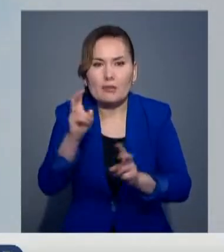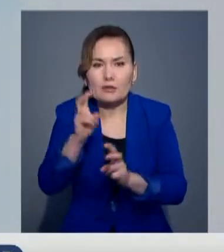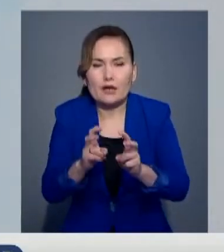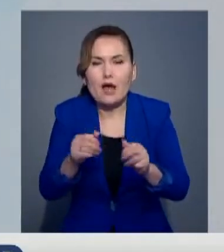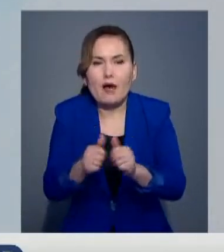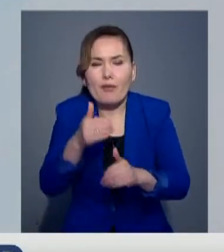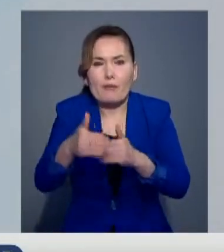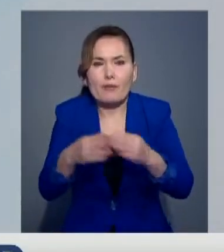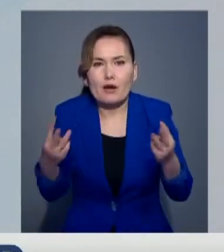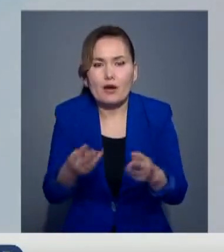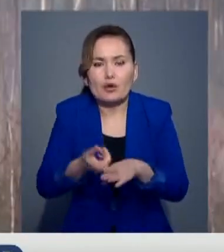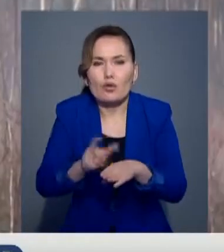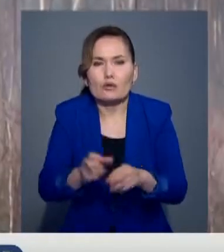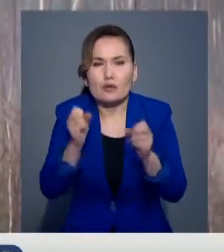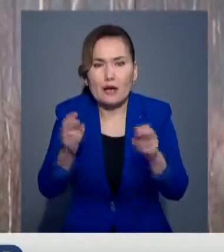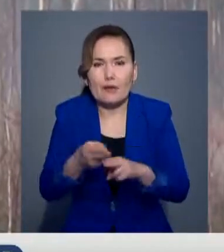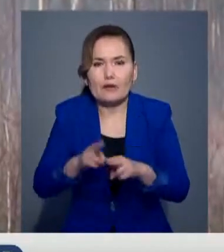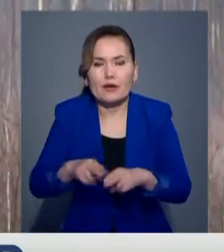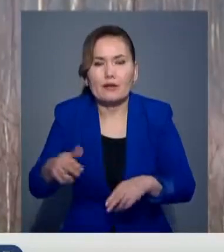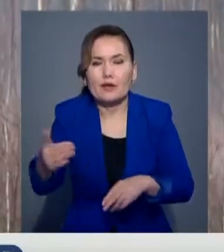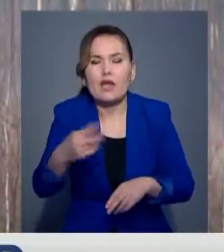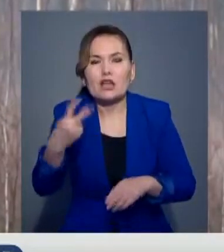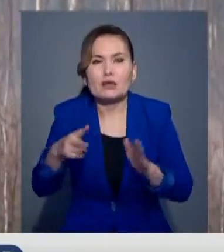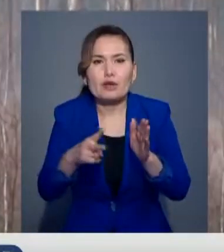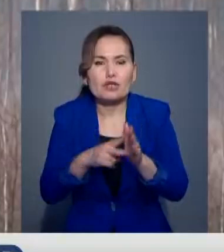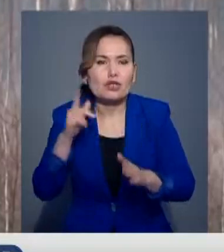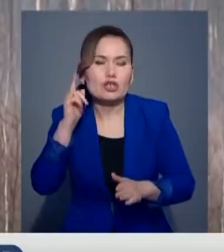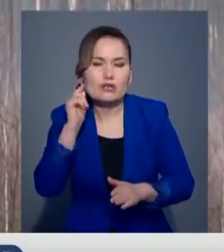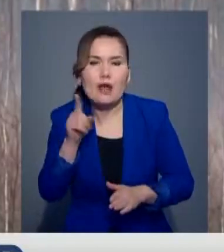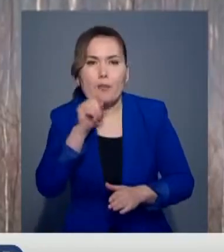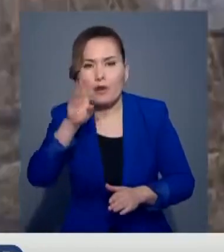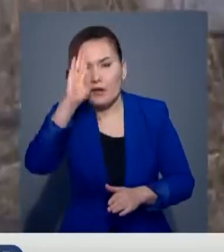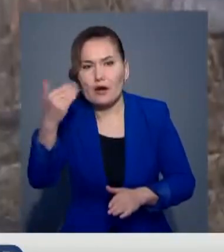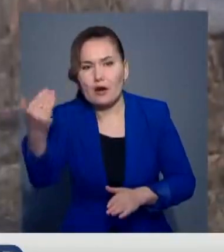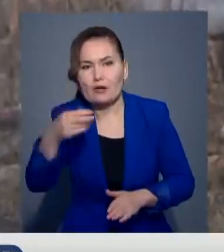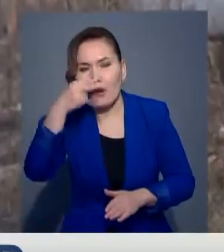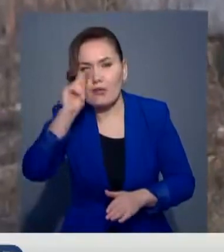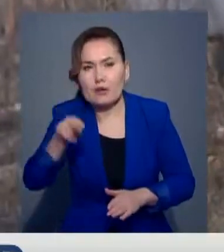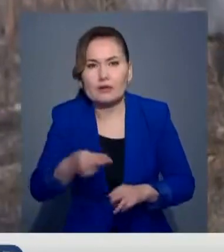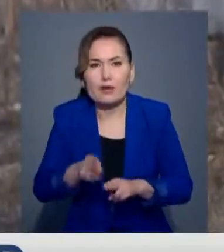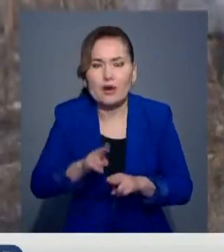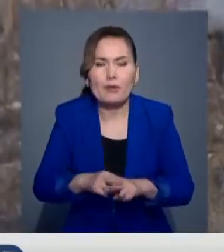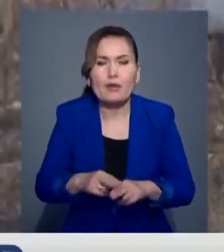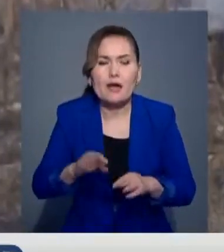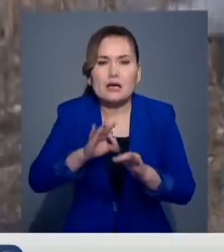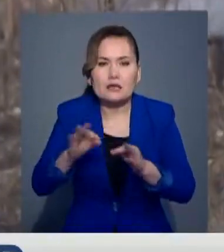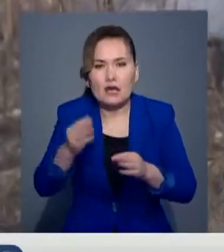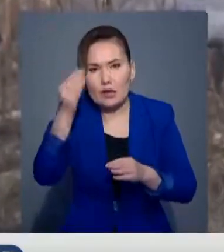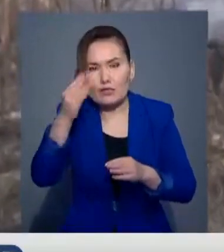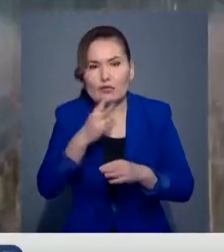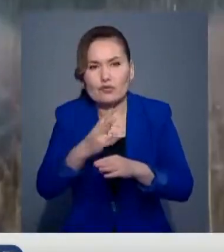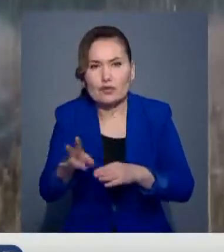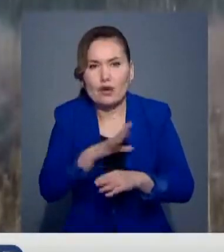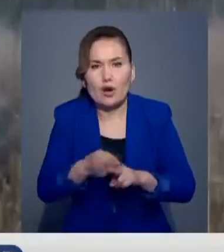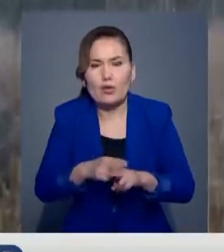шығуына 27 жастағы Роговка ауылының тұрғыны айыпталып отыр. Белгілі болғандай, күдікті бұрын сотталған екен. Өзі болса, бұған дейін